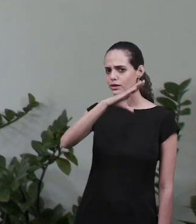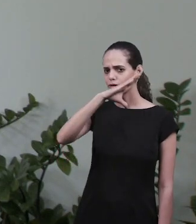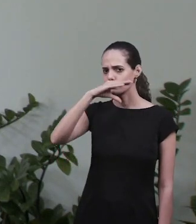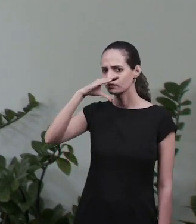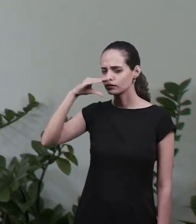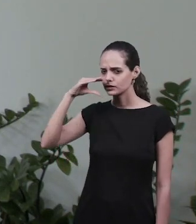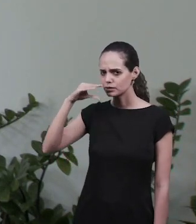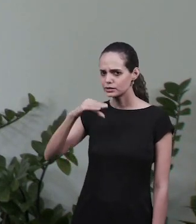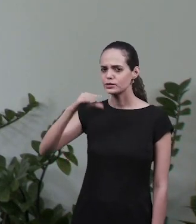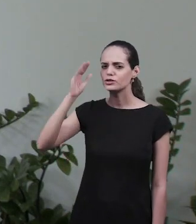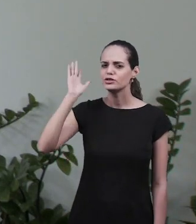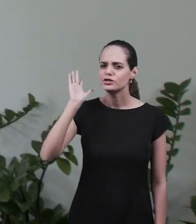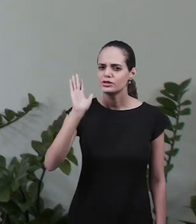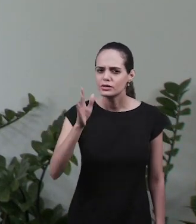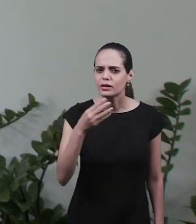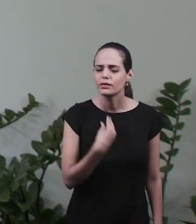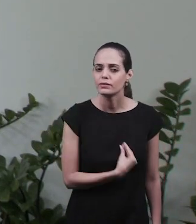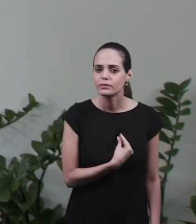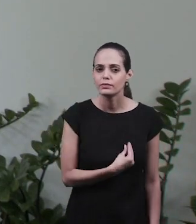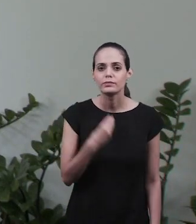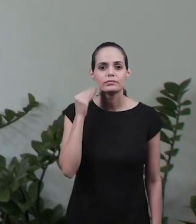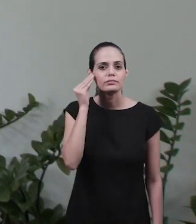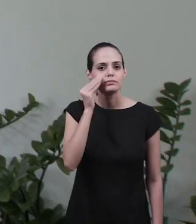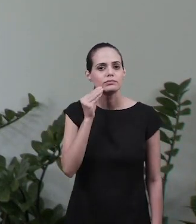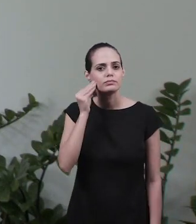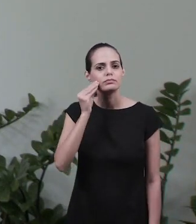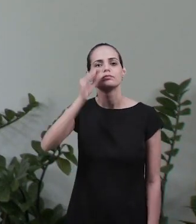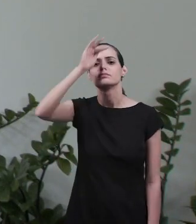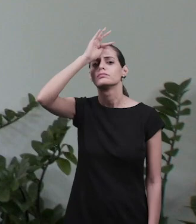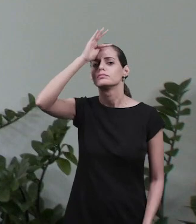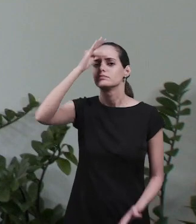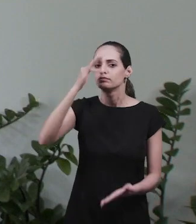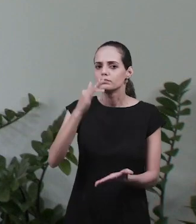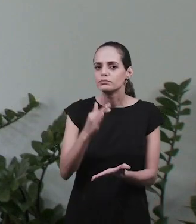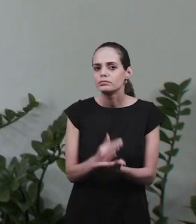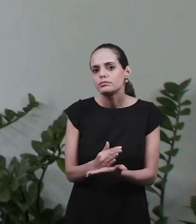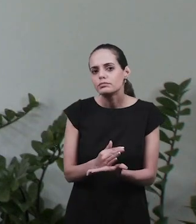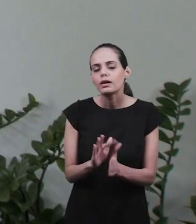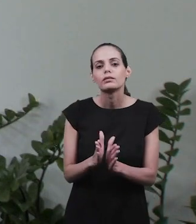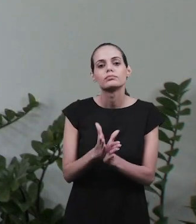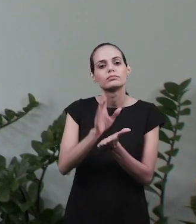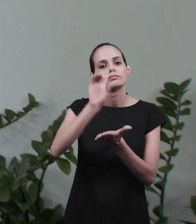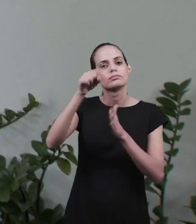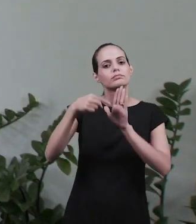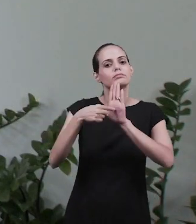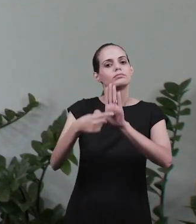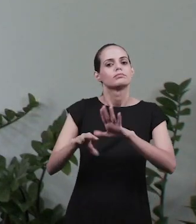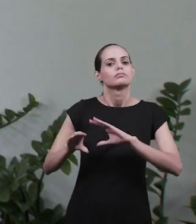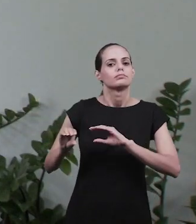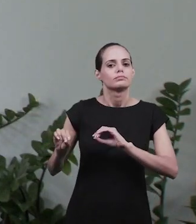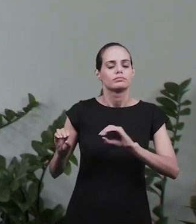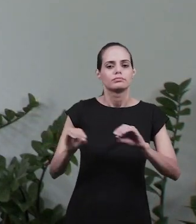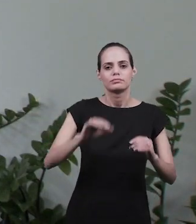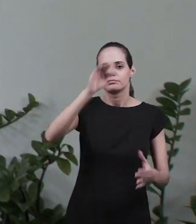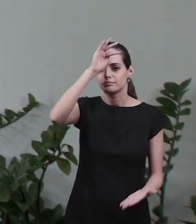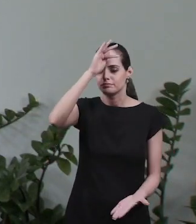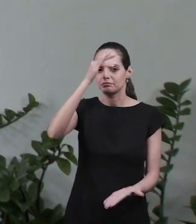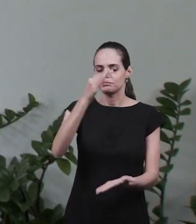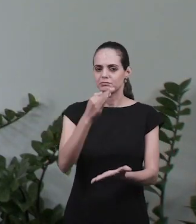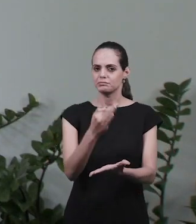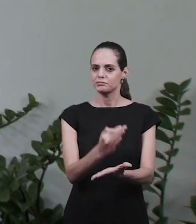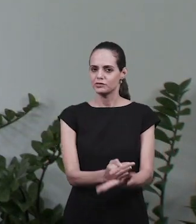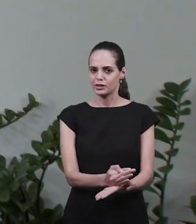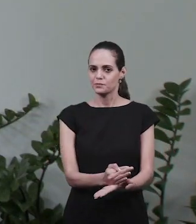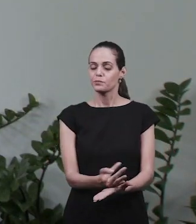adolescents, est-ce que vous vivez déjà une expérience de foi? La Bible nous enseigne que la foi, c'est le moyen par